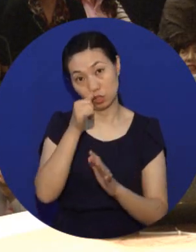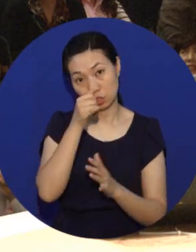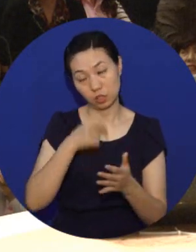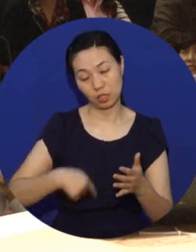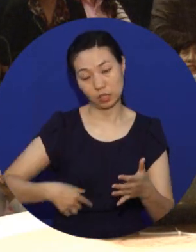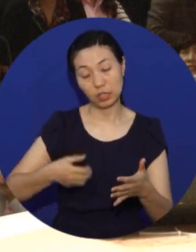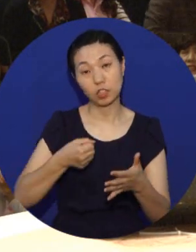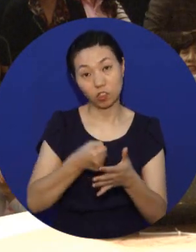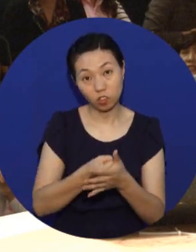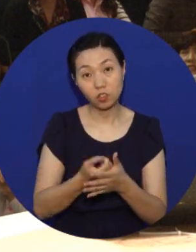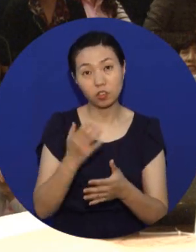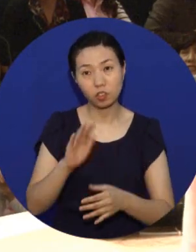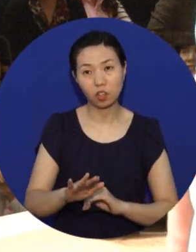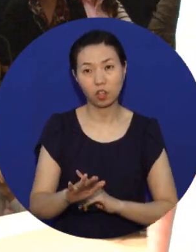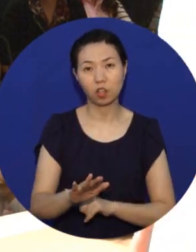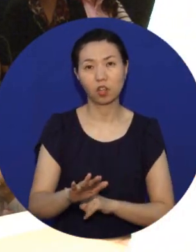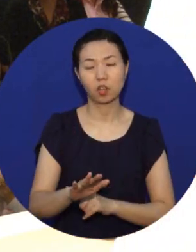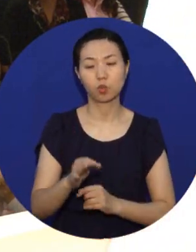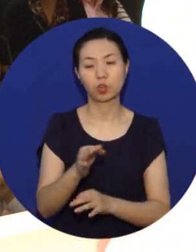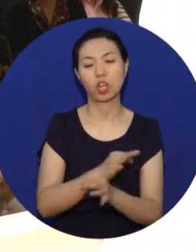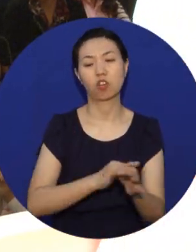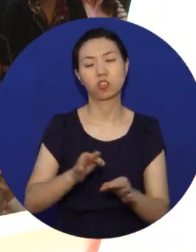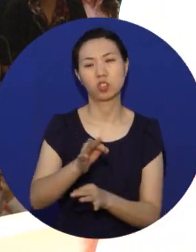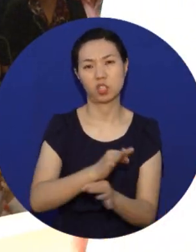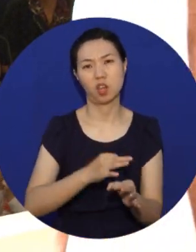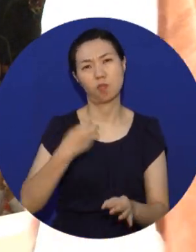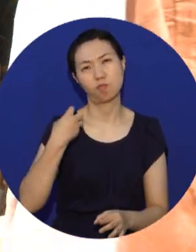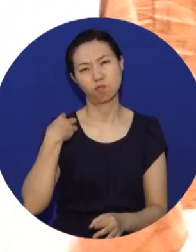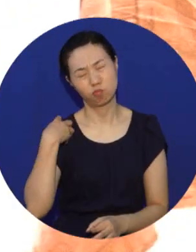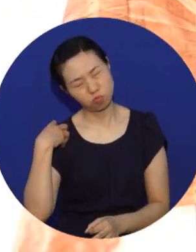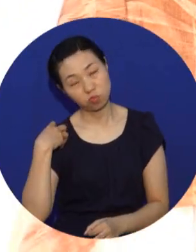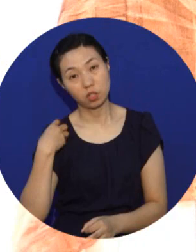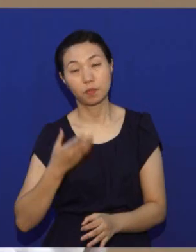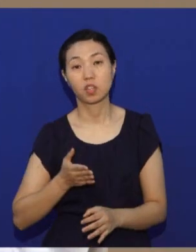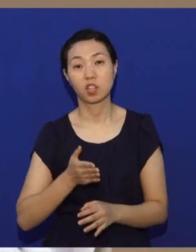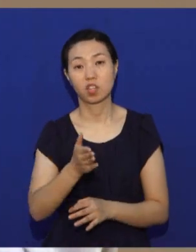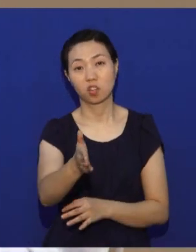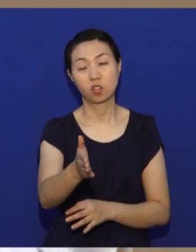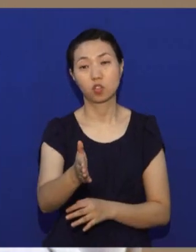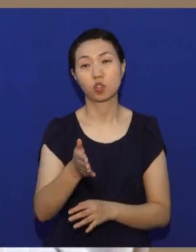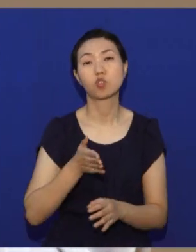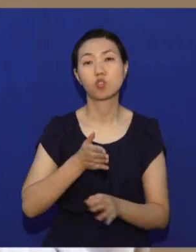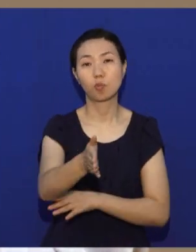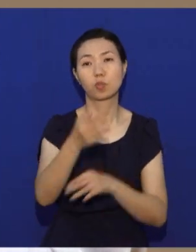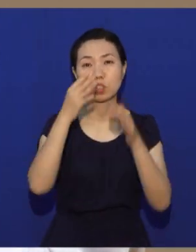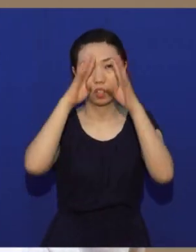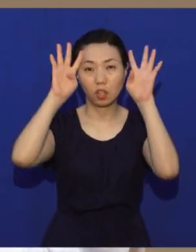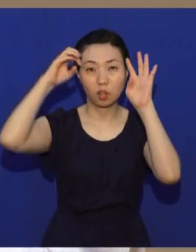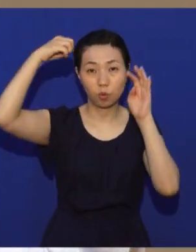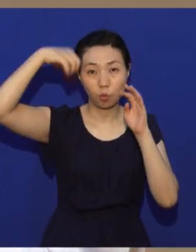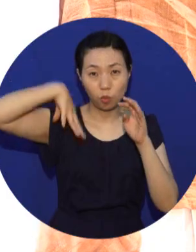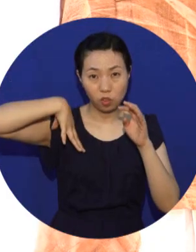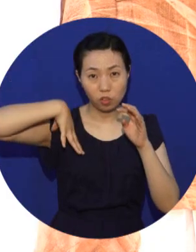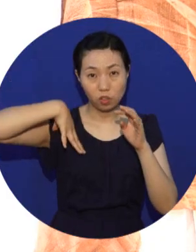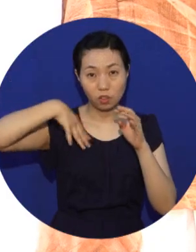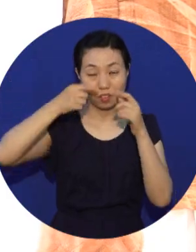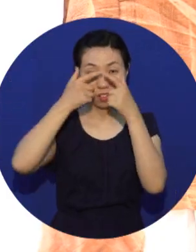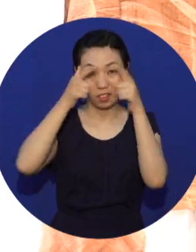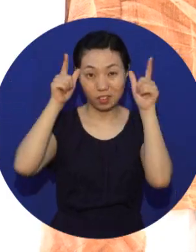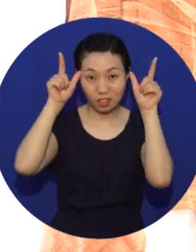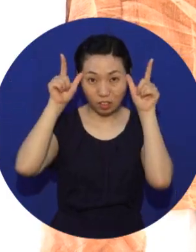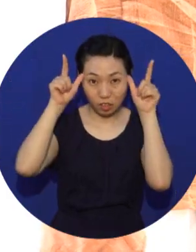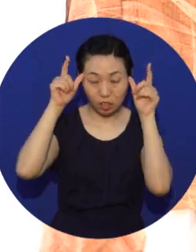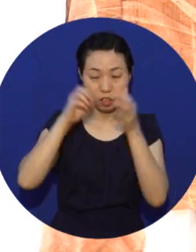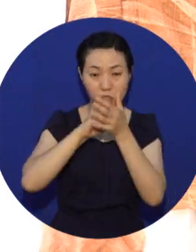그게 굉장히 경제적으로 부담이 되는 좀 그 전문 대학원을 가는 건데요. 그래서 이제